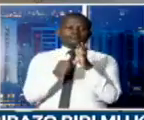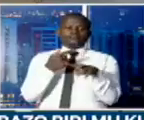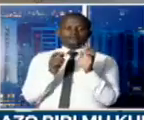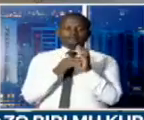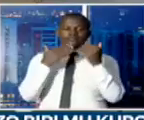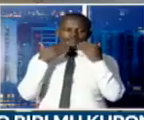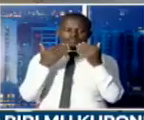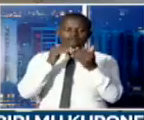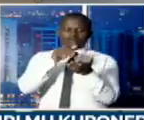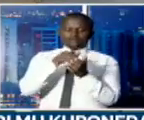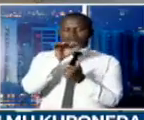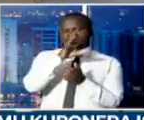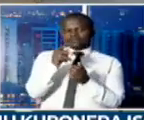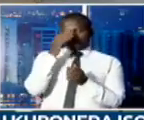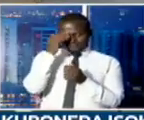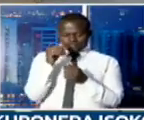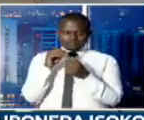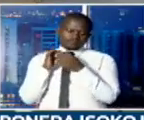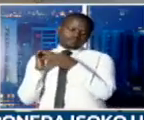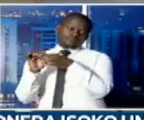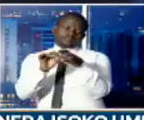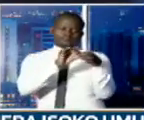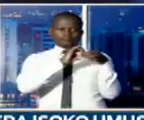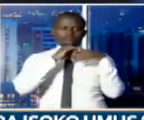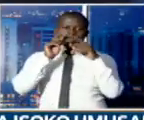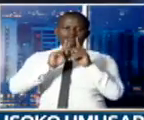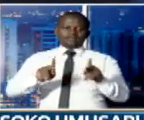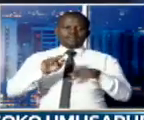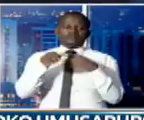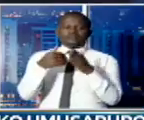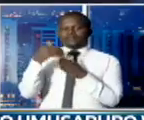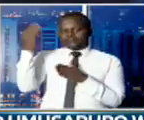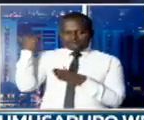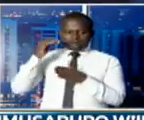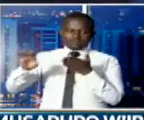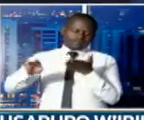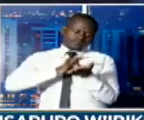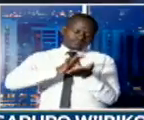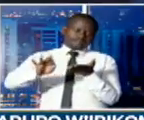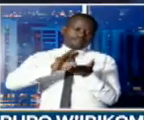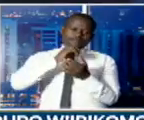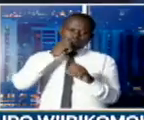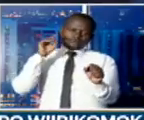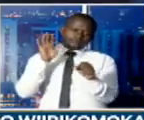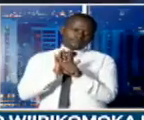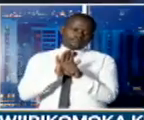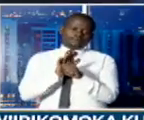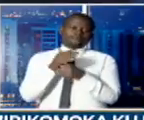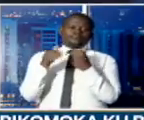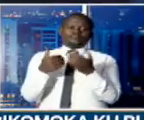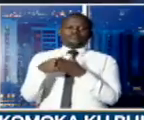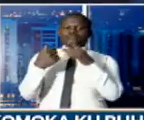Yashimiye Abanya-Centrafrika kubw'amasezerano y'amahoro baherutse gushyiraho umukono, abizeza ko uru